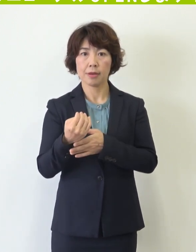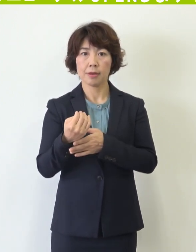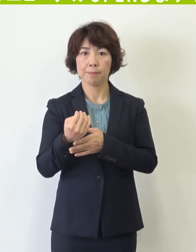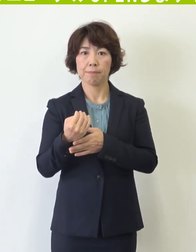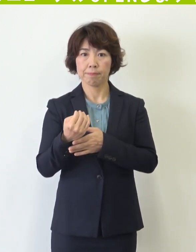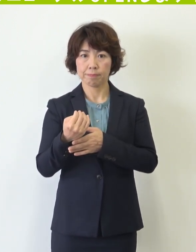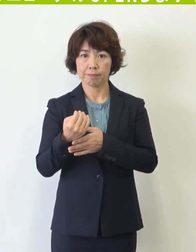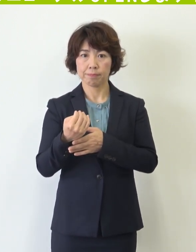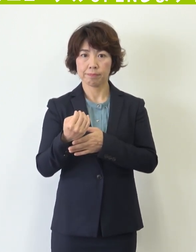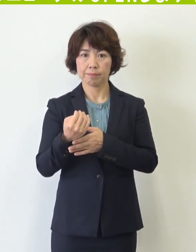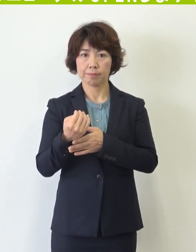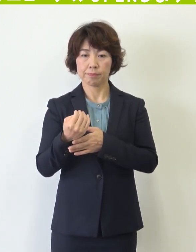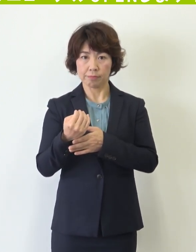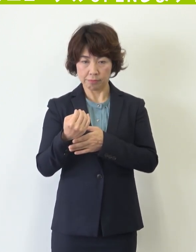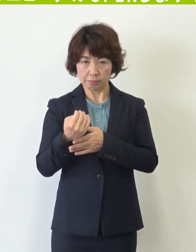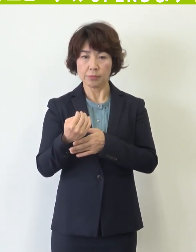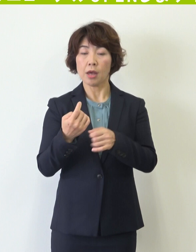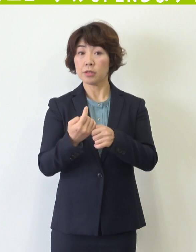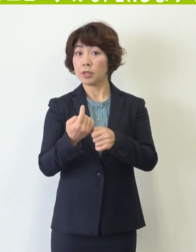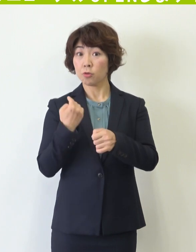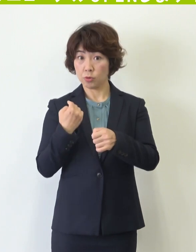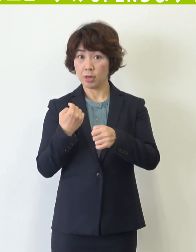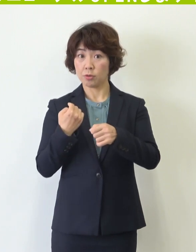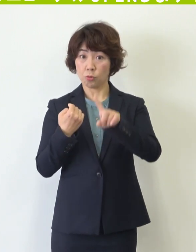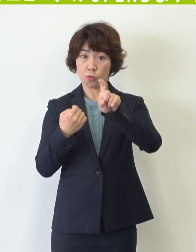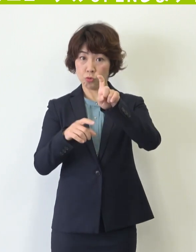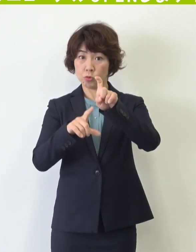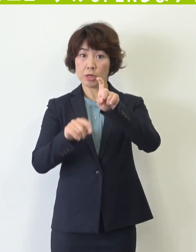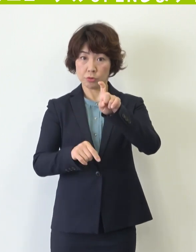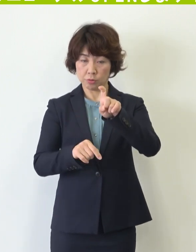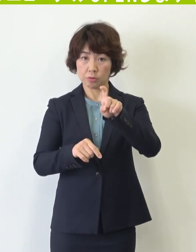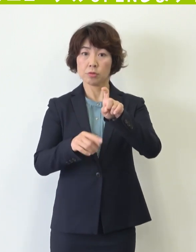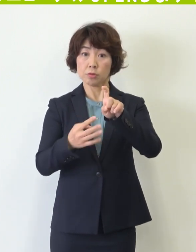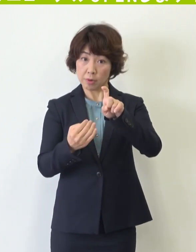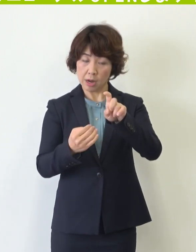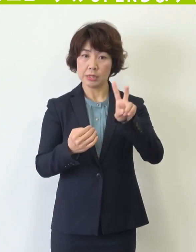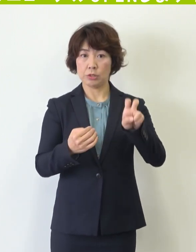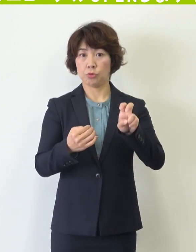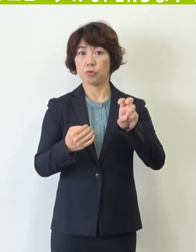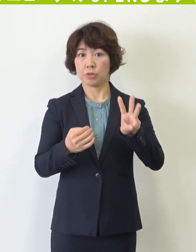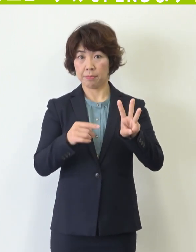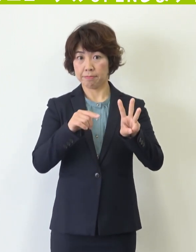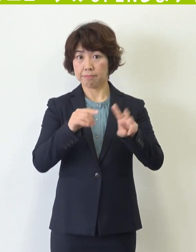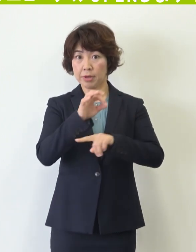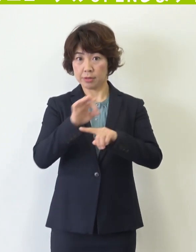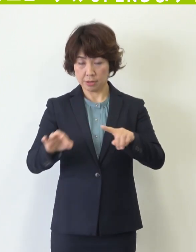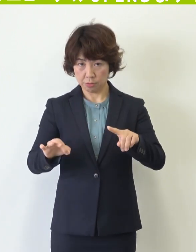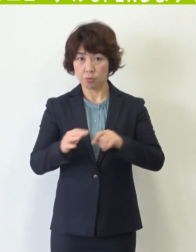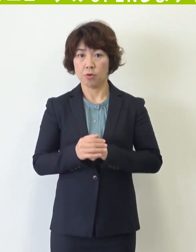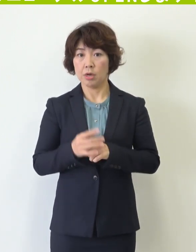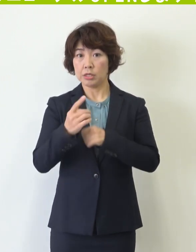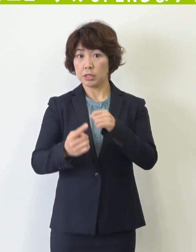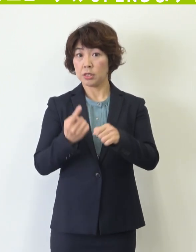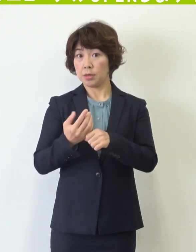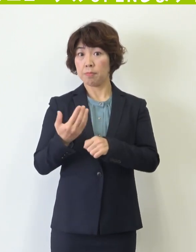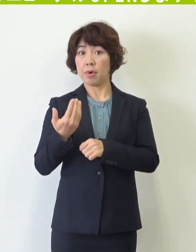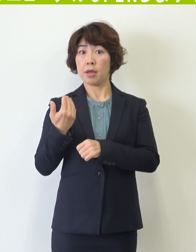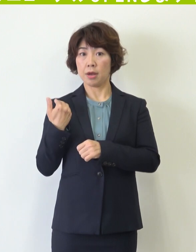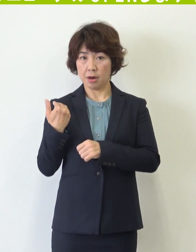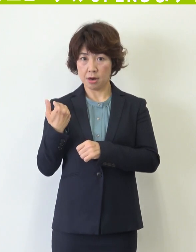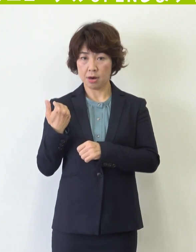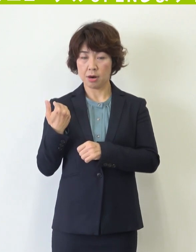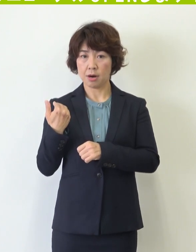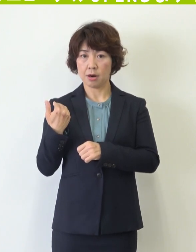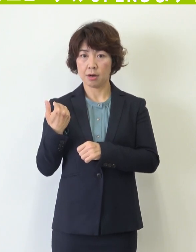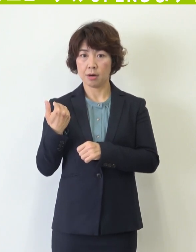凝ったすいませへと昨年のですね10月で23%で1年前が止まってますよね